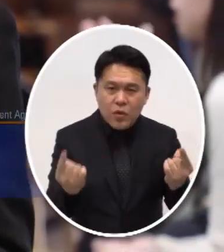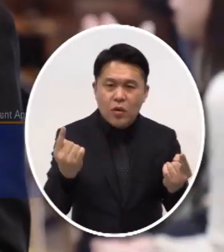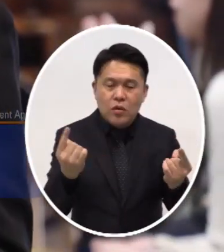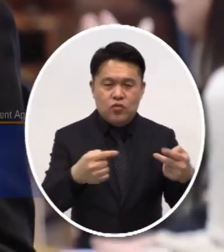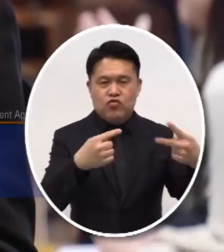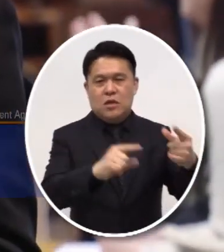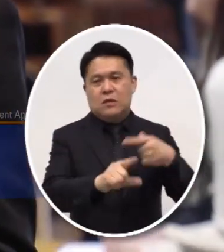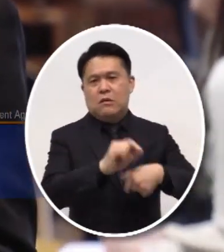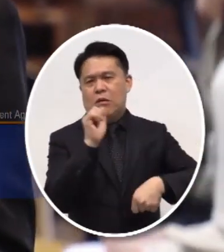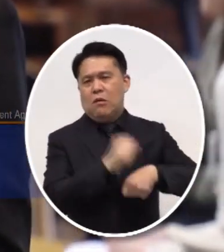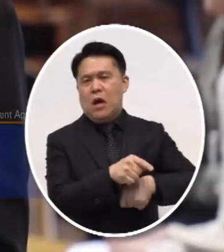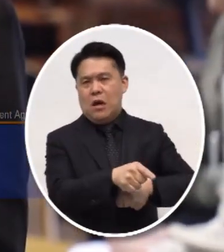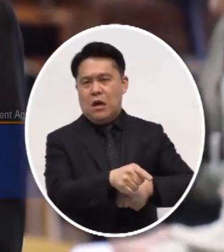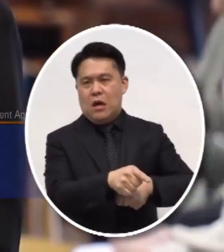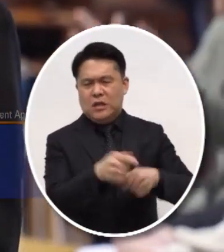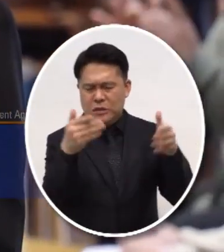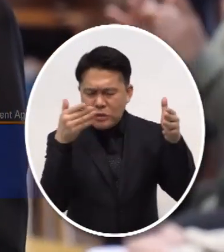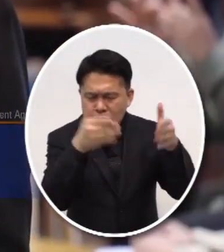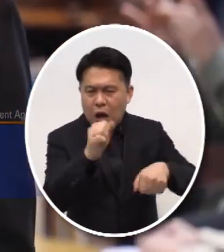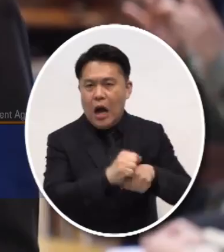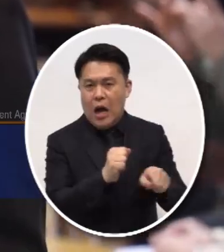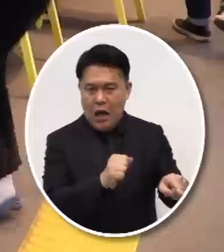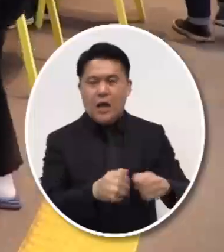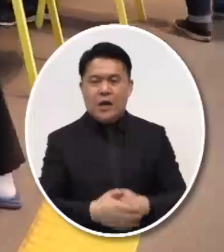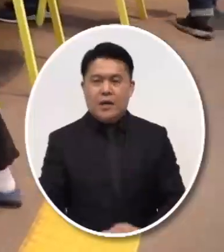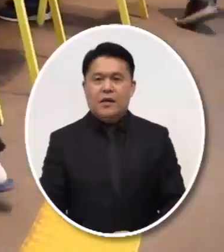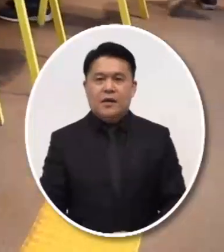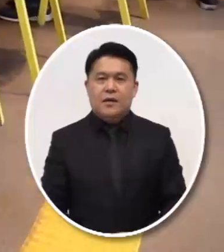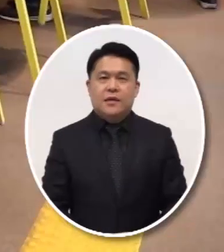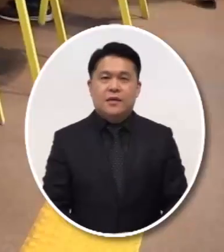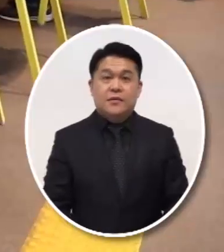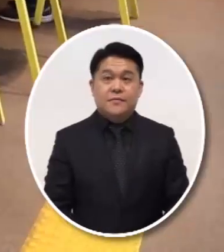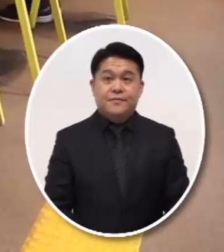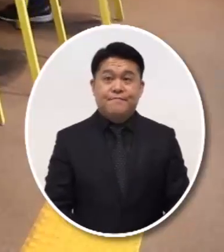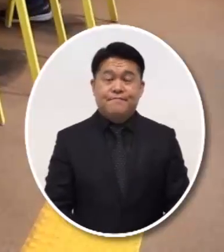2배 가까이 높아진 부분들이 있더라고요.